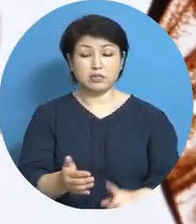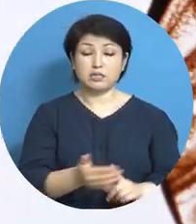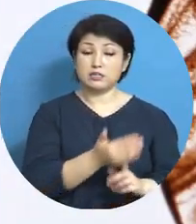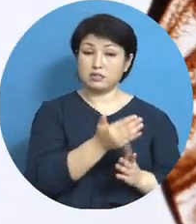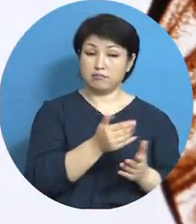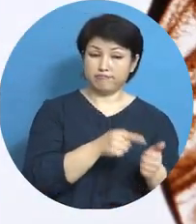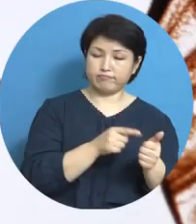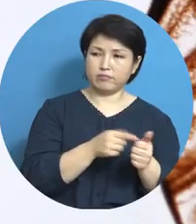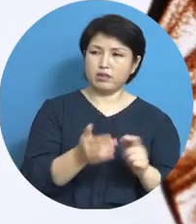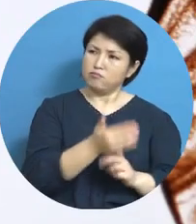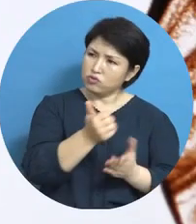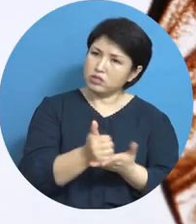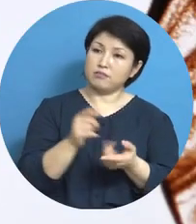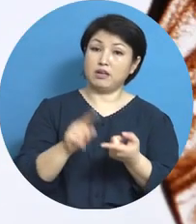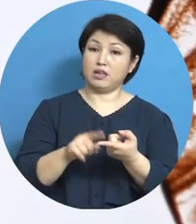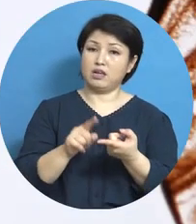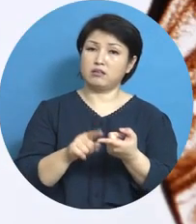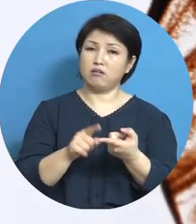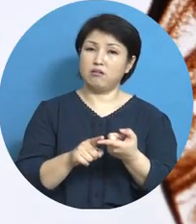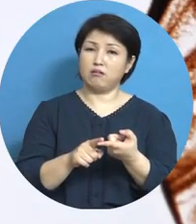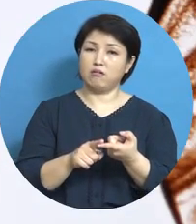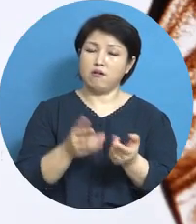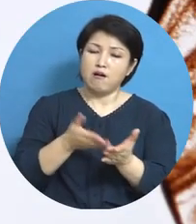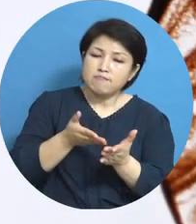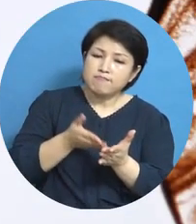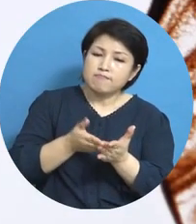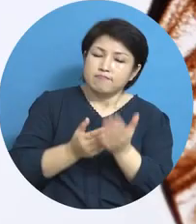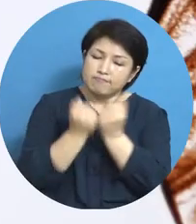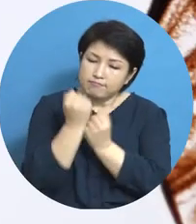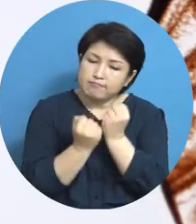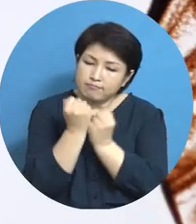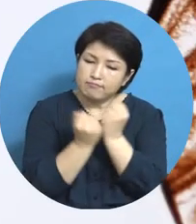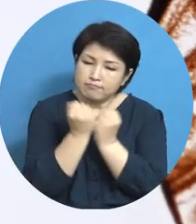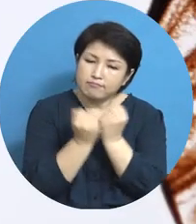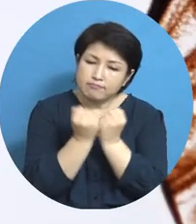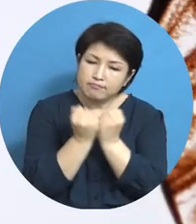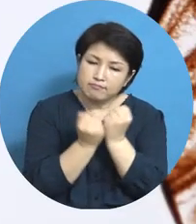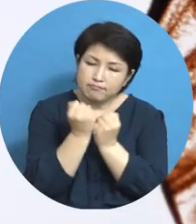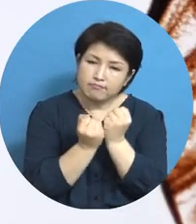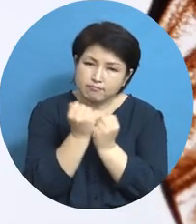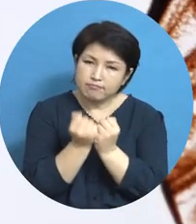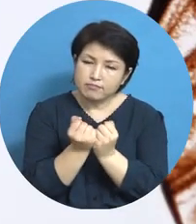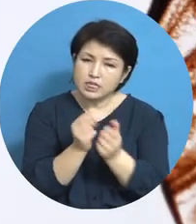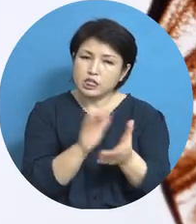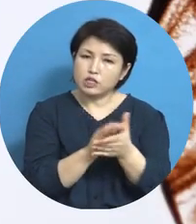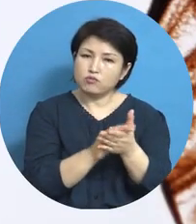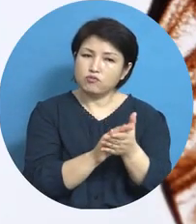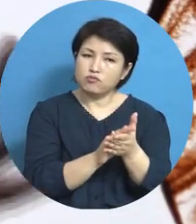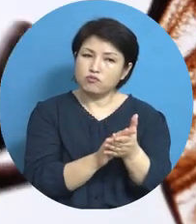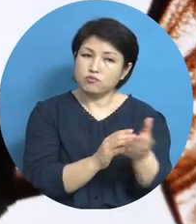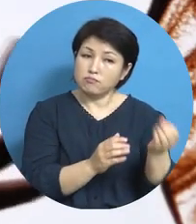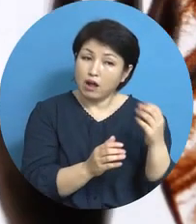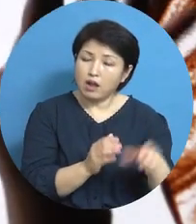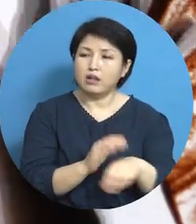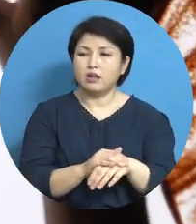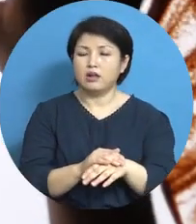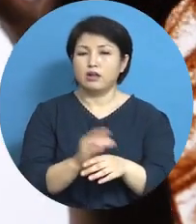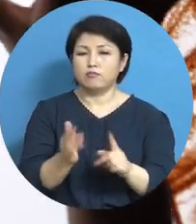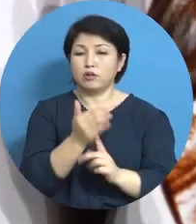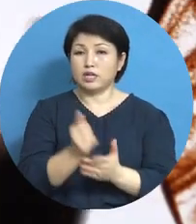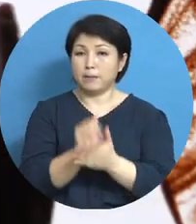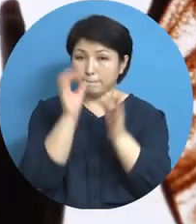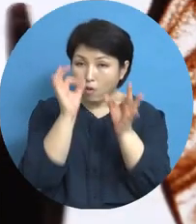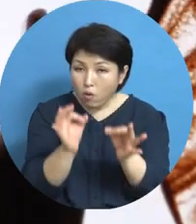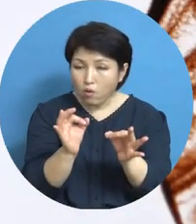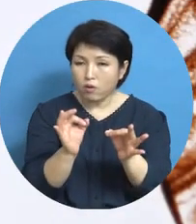이러이런 분이다 하고 자기가 듣고 보고 한 얘기를 다 하는 거예요. 그 얘기를 듣고